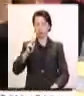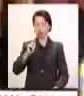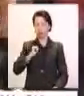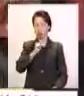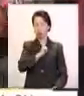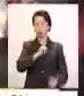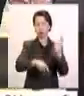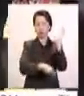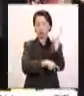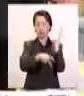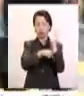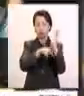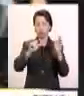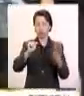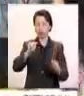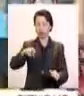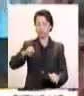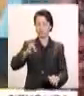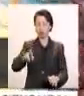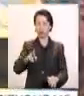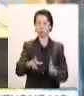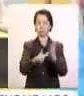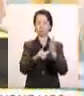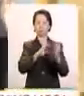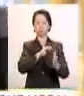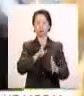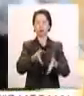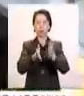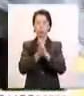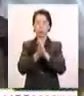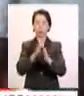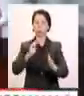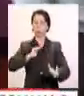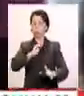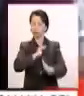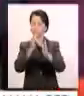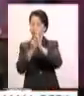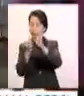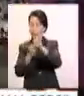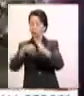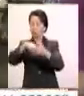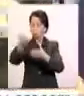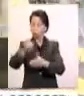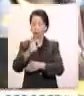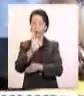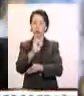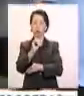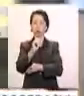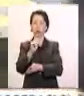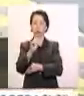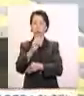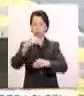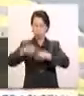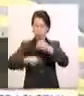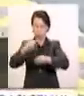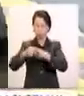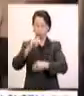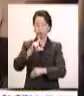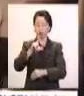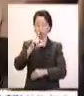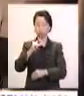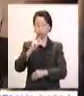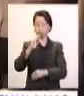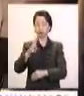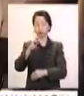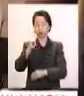Dato' Abdullah Sani, Timbalan Menteri juga meminta Majlis Fatwa Kebangsaan untuk mengeluarkan fatwa berhubung LGBT agar satu